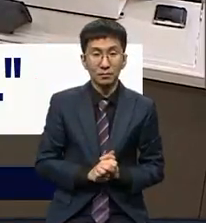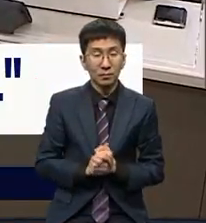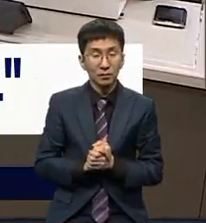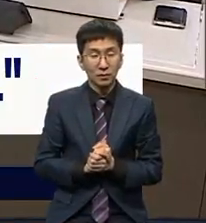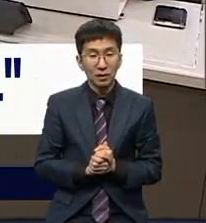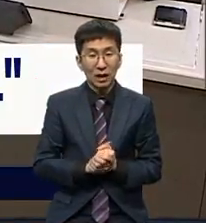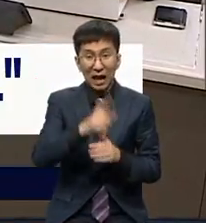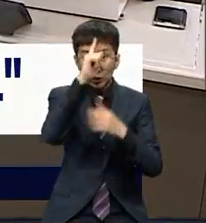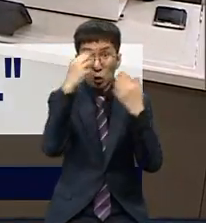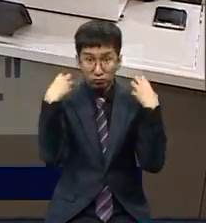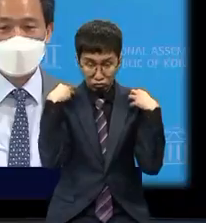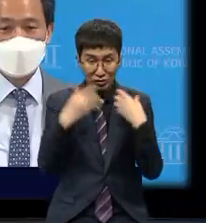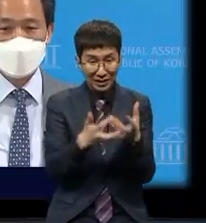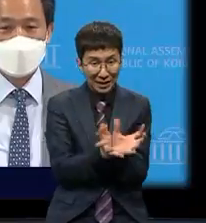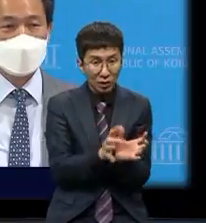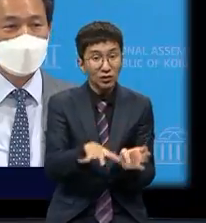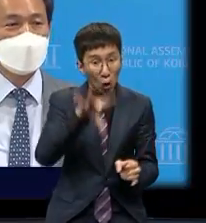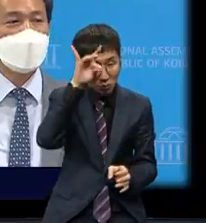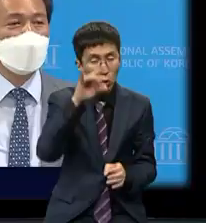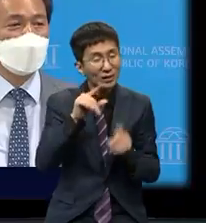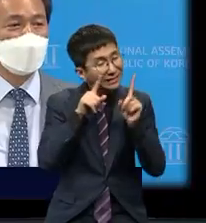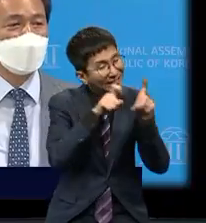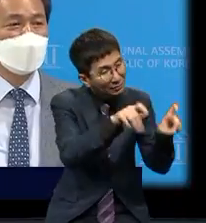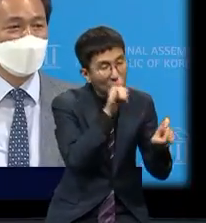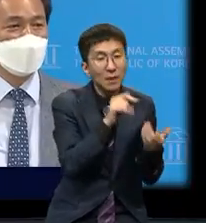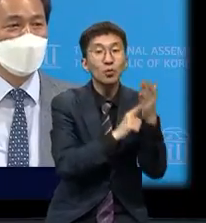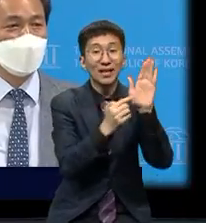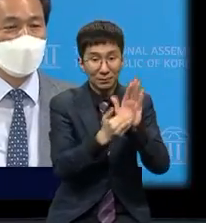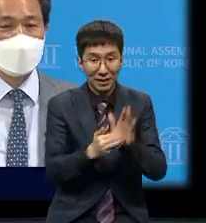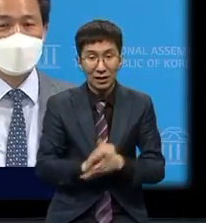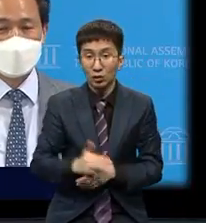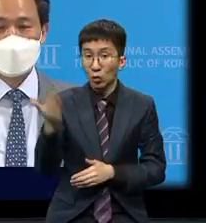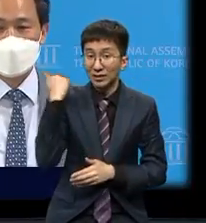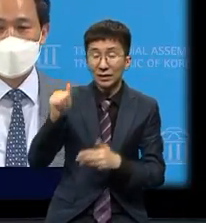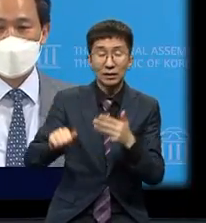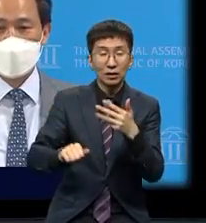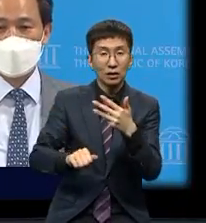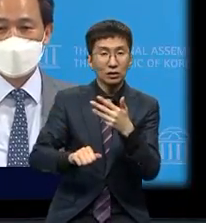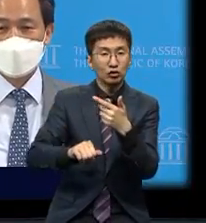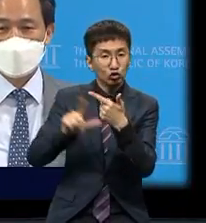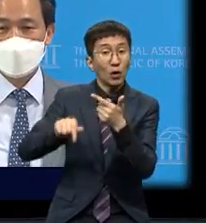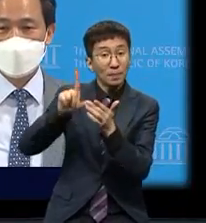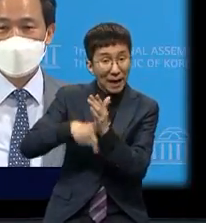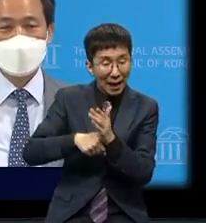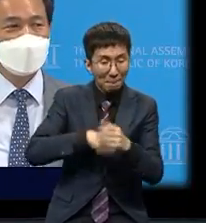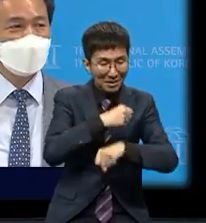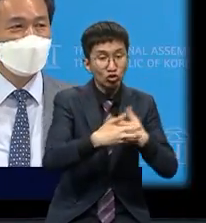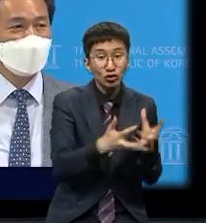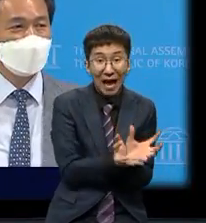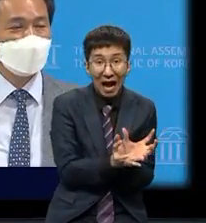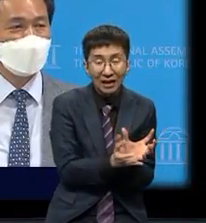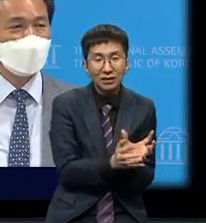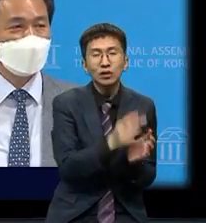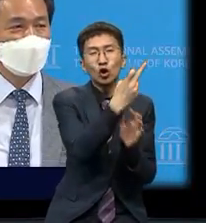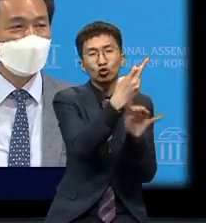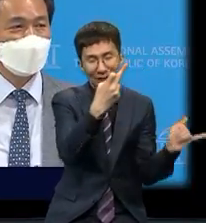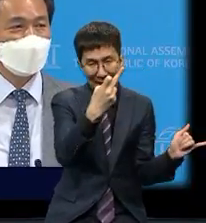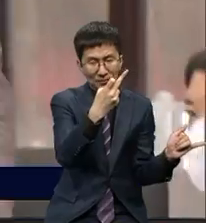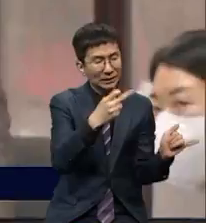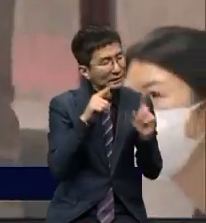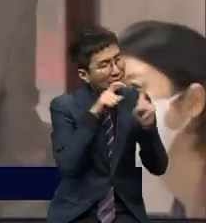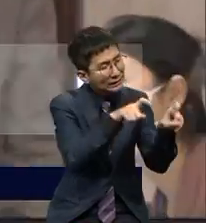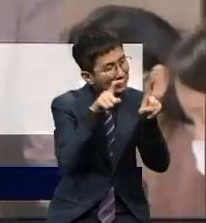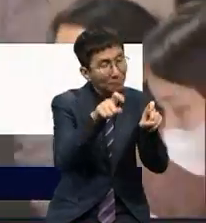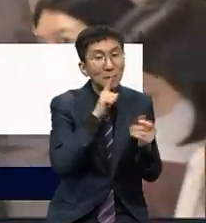있다고 판단한 셈입니다. 한편 지난 6월 권익위가 부동산 투기 의혹 대상으로 발표한 민주당 의원은 12명.